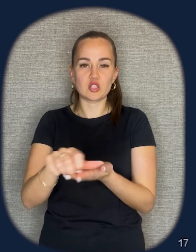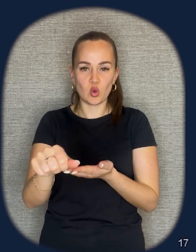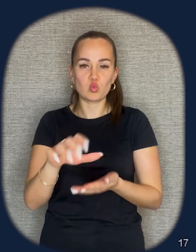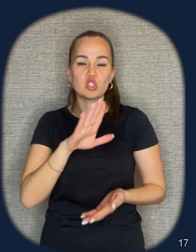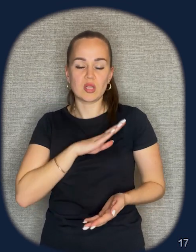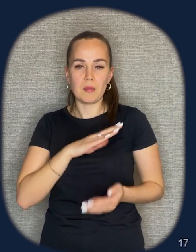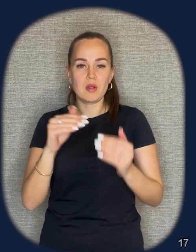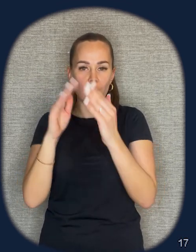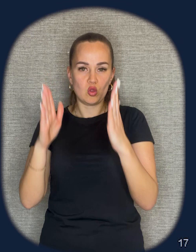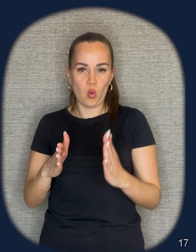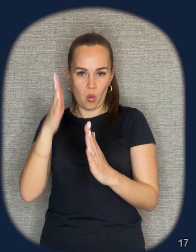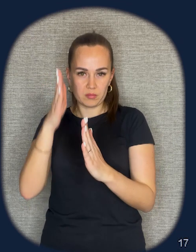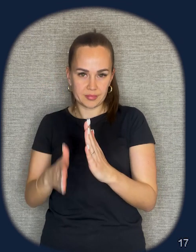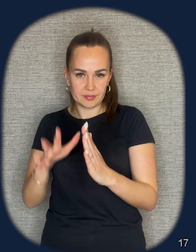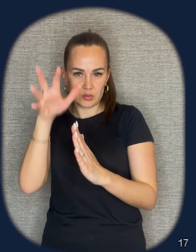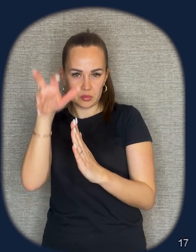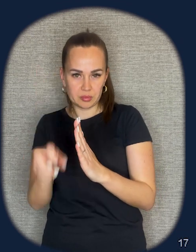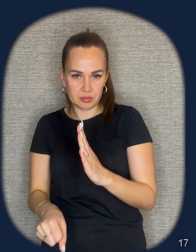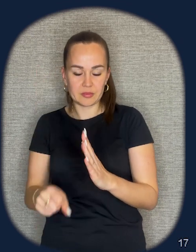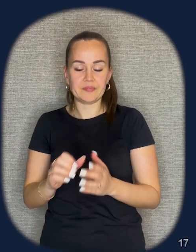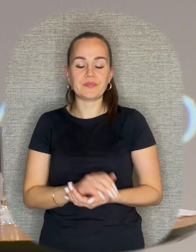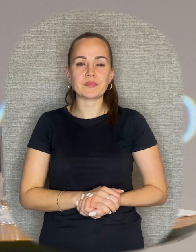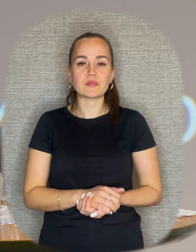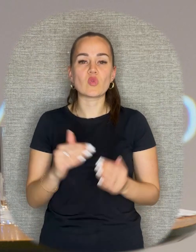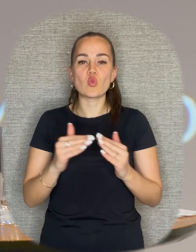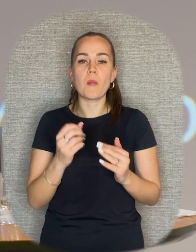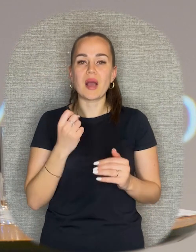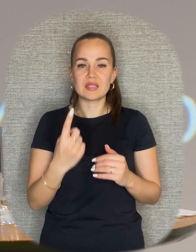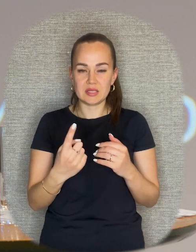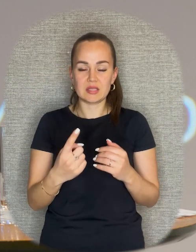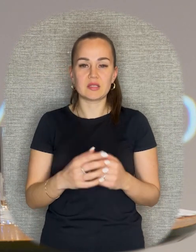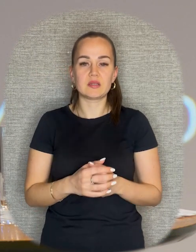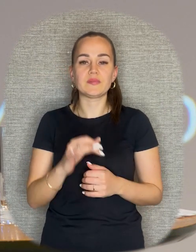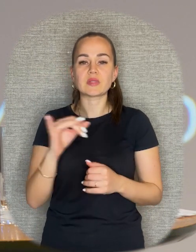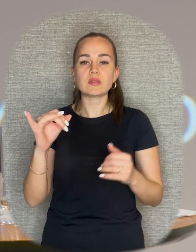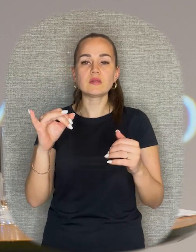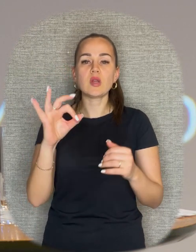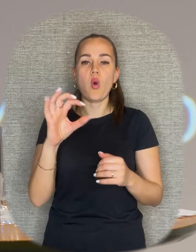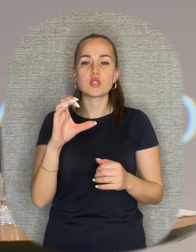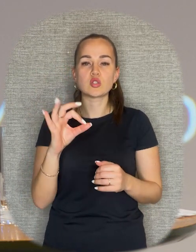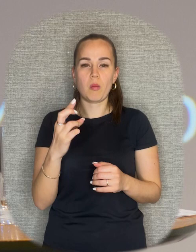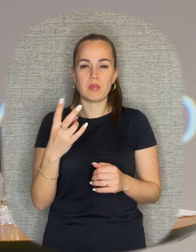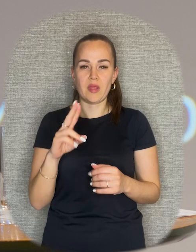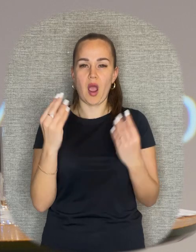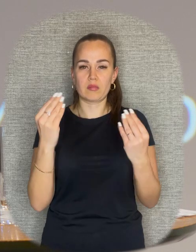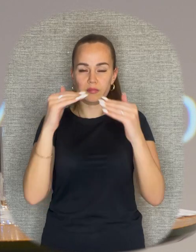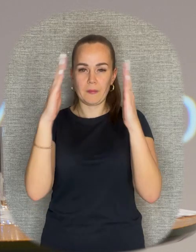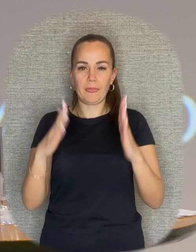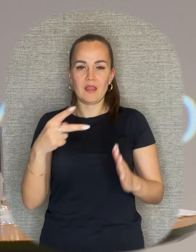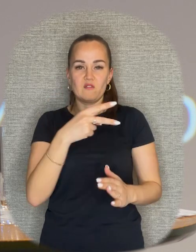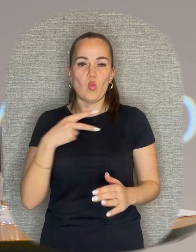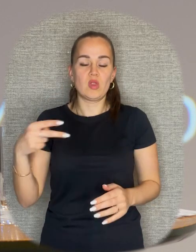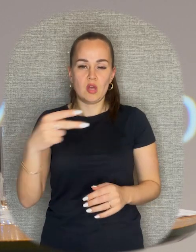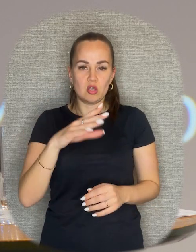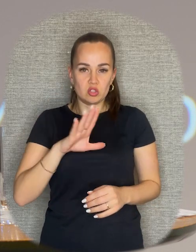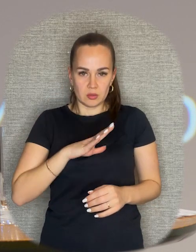где попаданием фугасного снаряда был разрушен часть была разрушена часть дома 11 по улице Пестеля и уничтожен